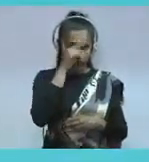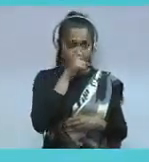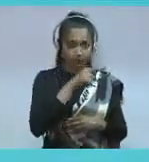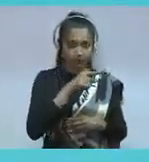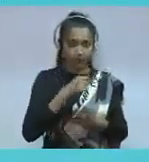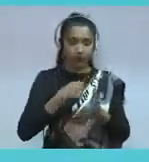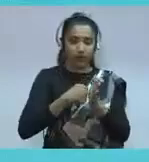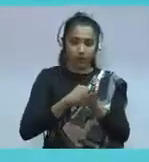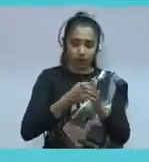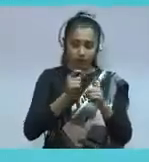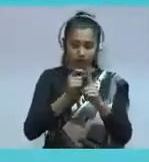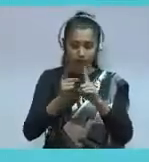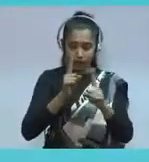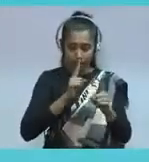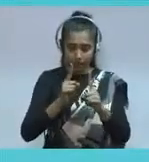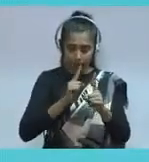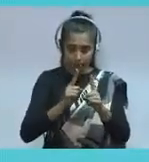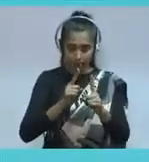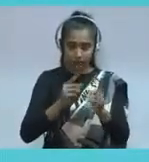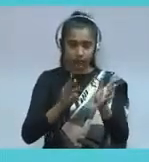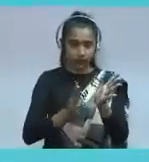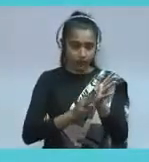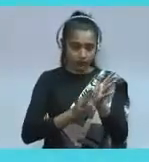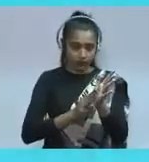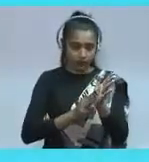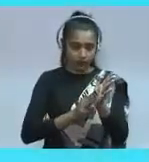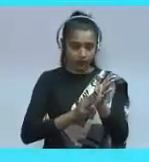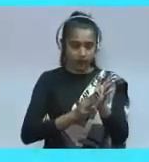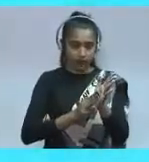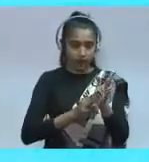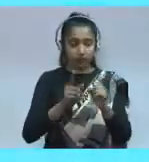මන්ත්‍රී පාටලි චම්පික රණවක,